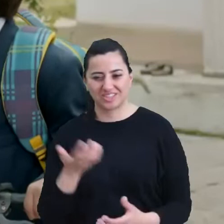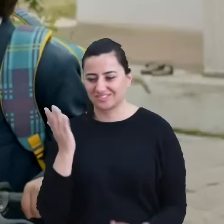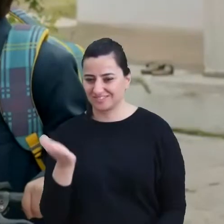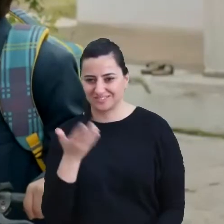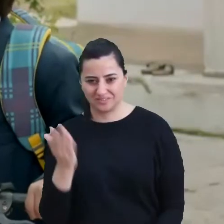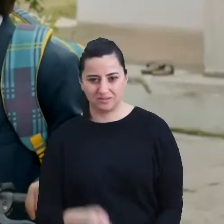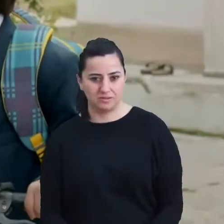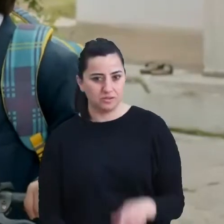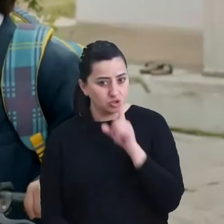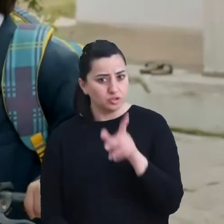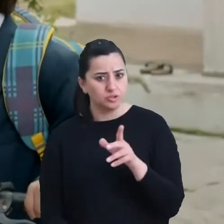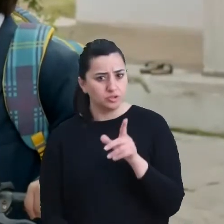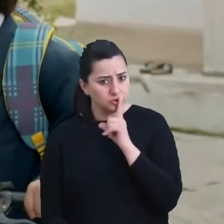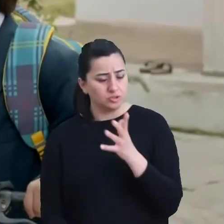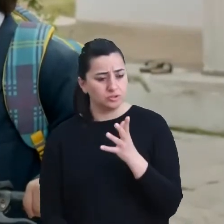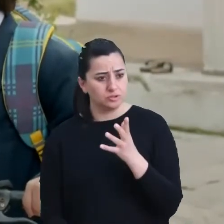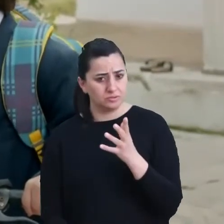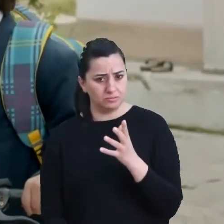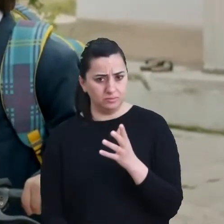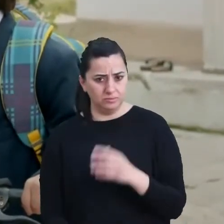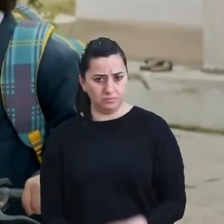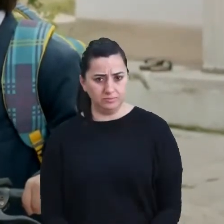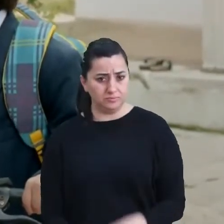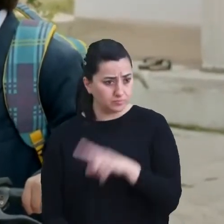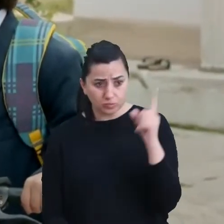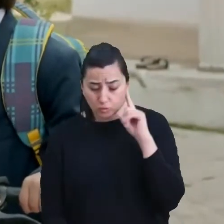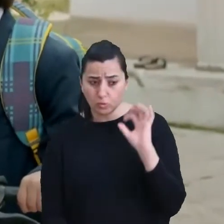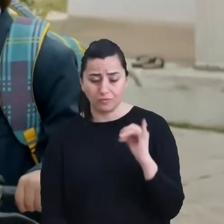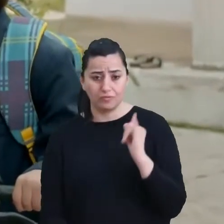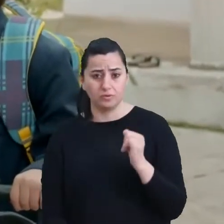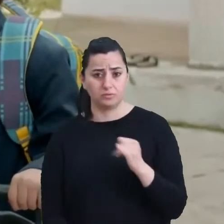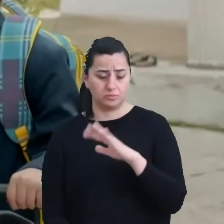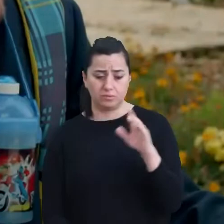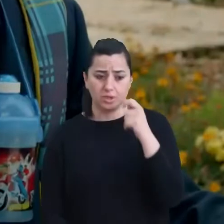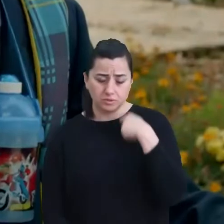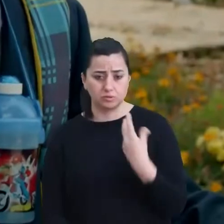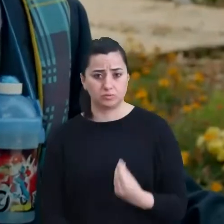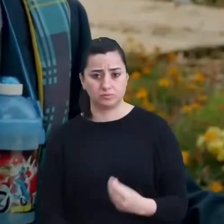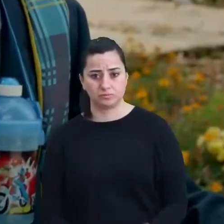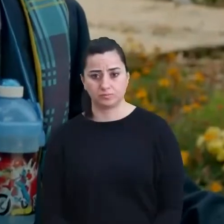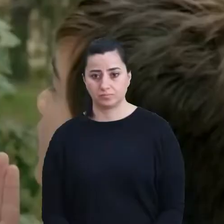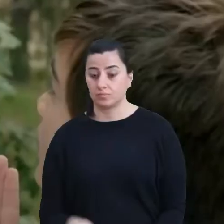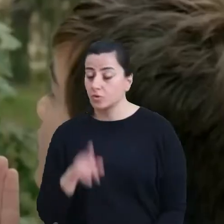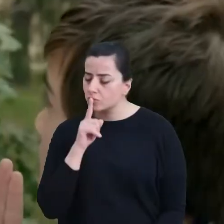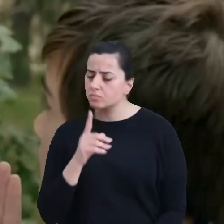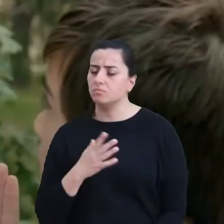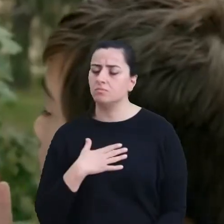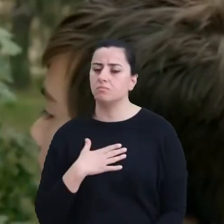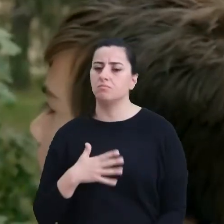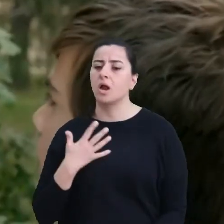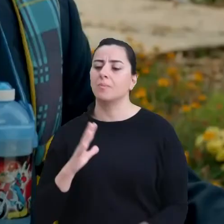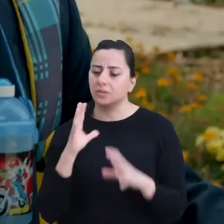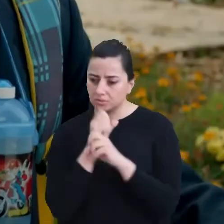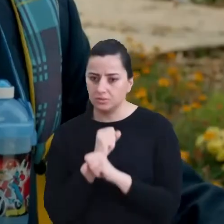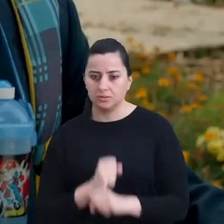aşk. Şşşt! Sus bakayım lan. Etrafını kolçaladı. Biliyorum acık vallahi bunu komşuya rezil edeceğim beni. Dudağını kapattı. Merak etme aramızda